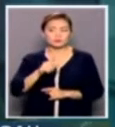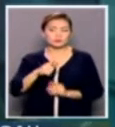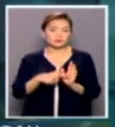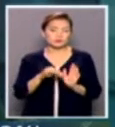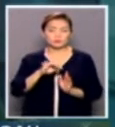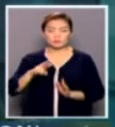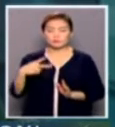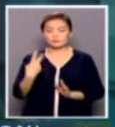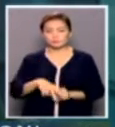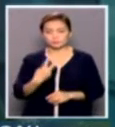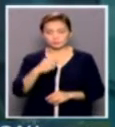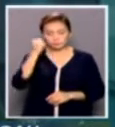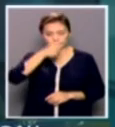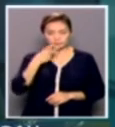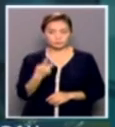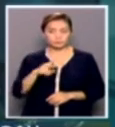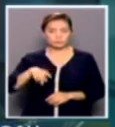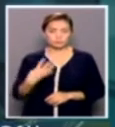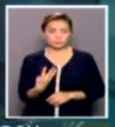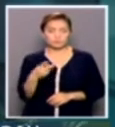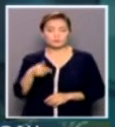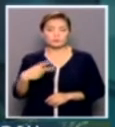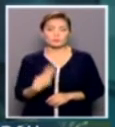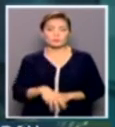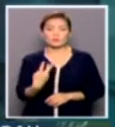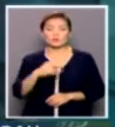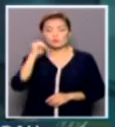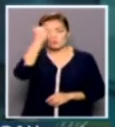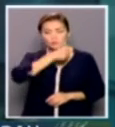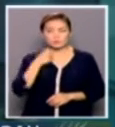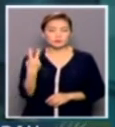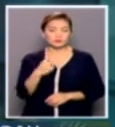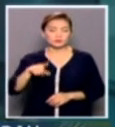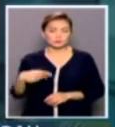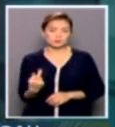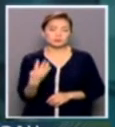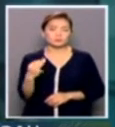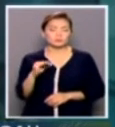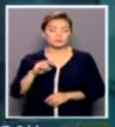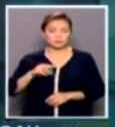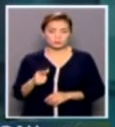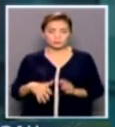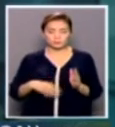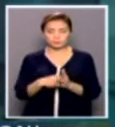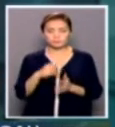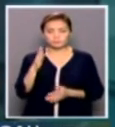триллион, 2022-ге 2,4, ал 2023 жылға 2,2 триллион теңге